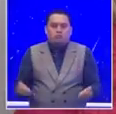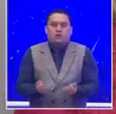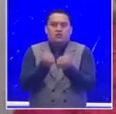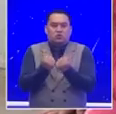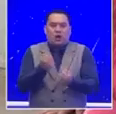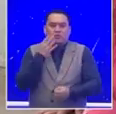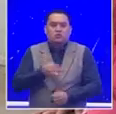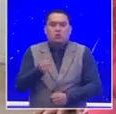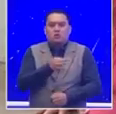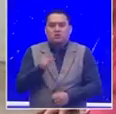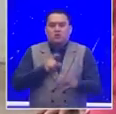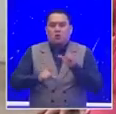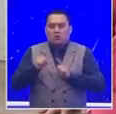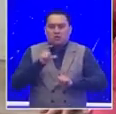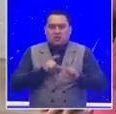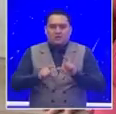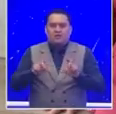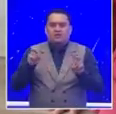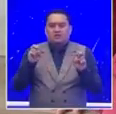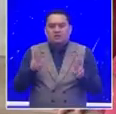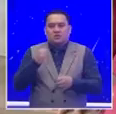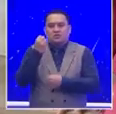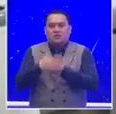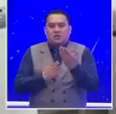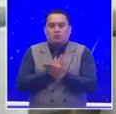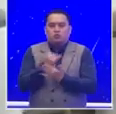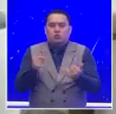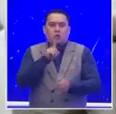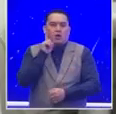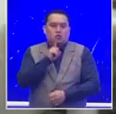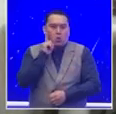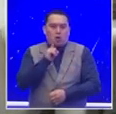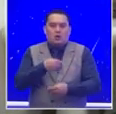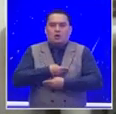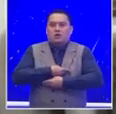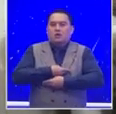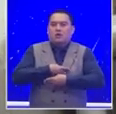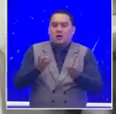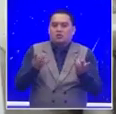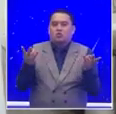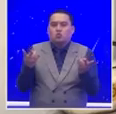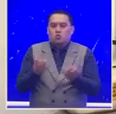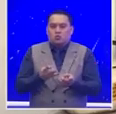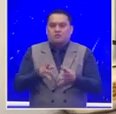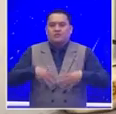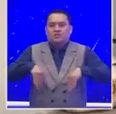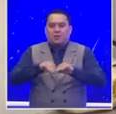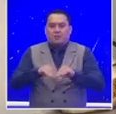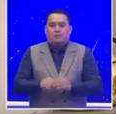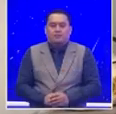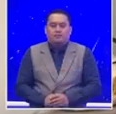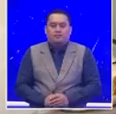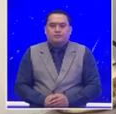волонтеры Житосусского государственного университета и Центра обслуживания молодежи. Они раздали все самое необходимое 3